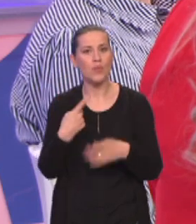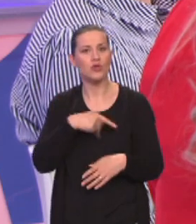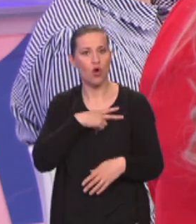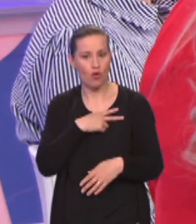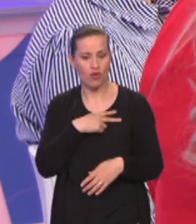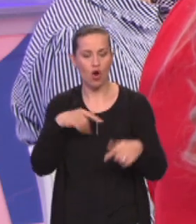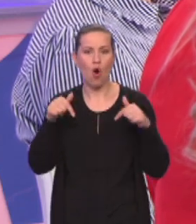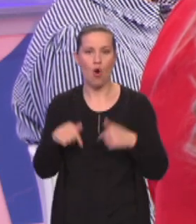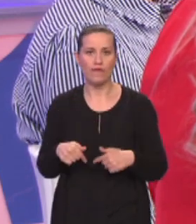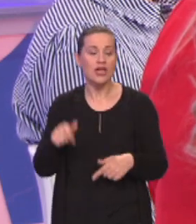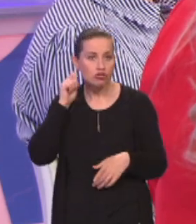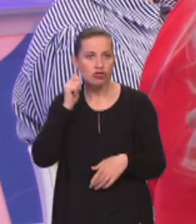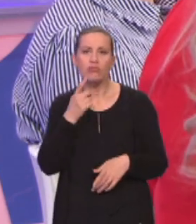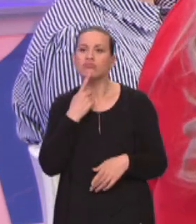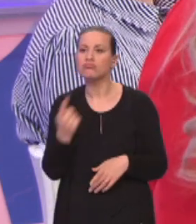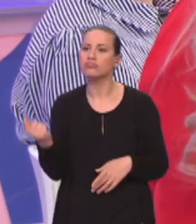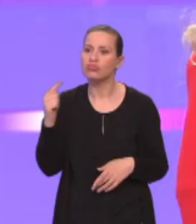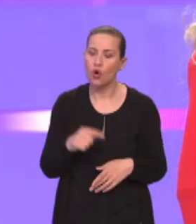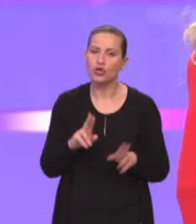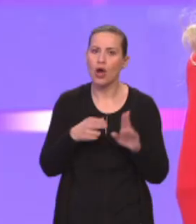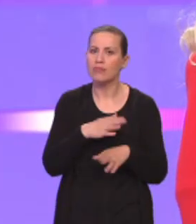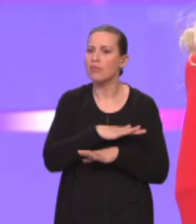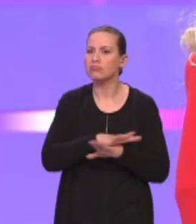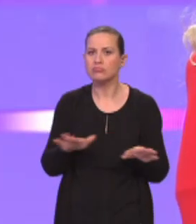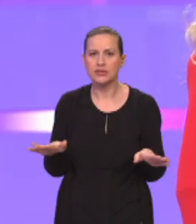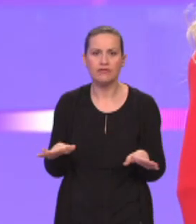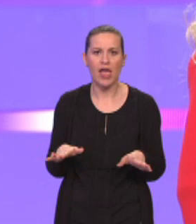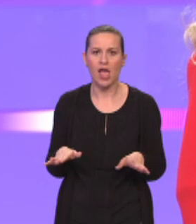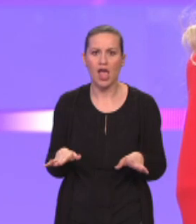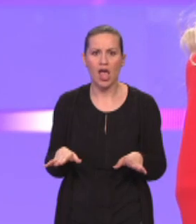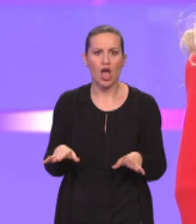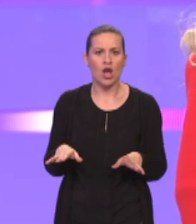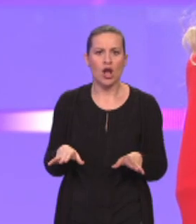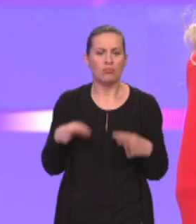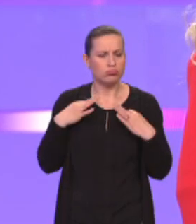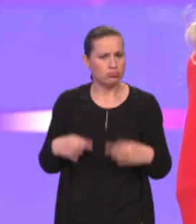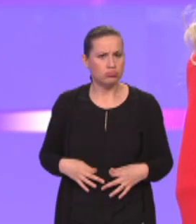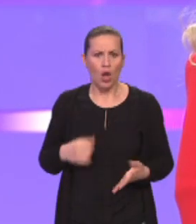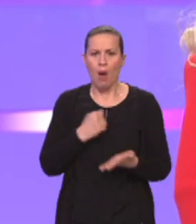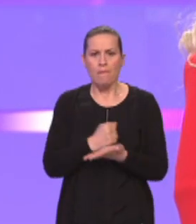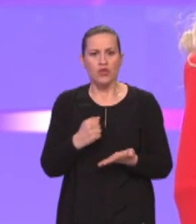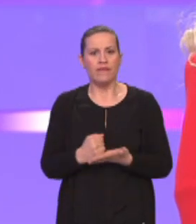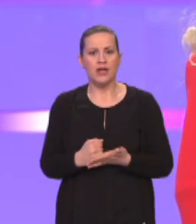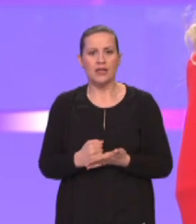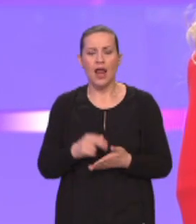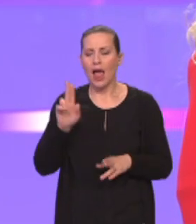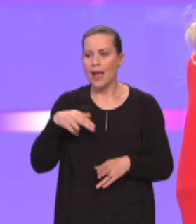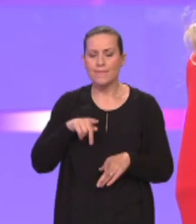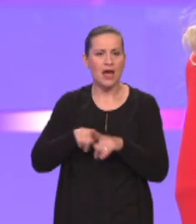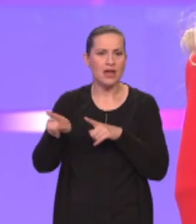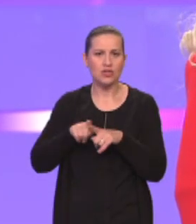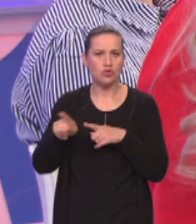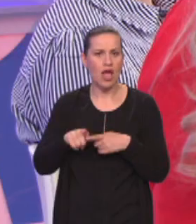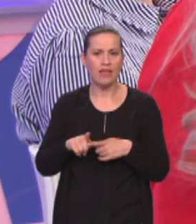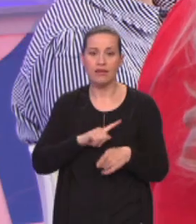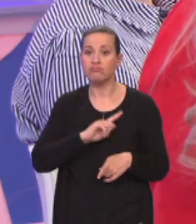Ovdje, dakle, žena koja je došla, koja ima sve ove, dakle, u struci se potvrdila, dakle, ima rezultate, dakle,